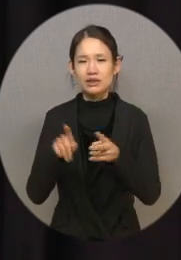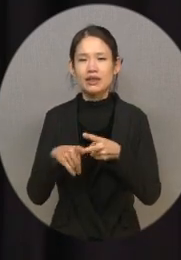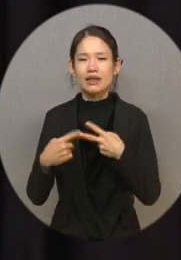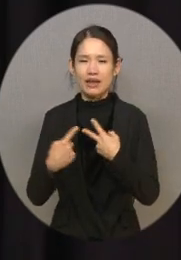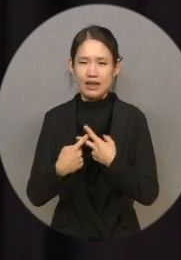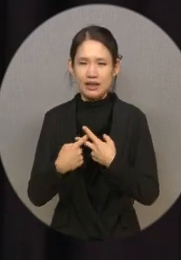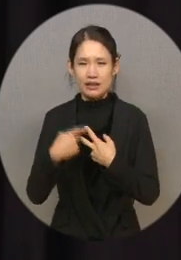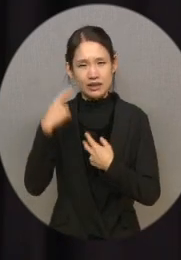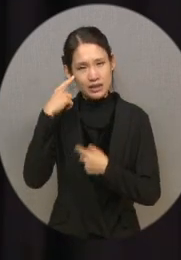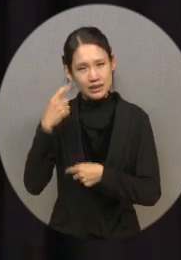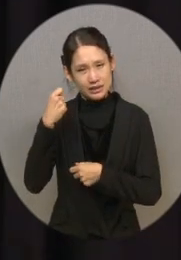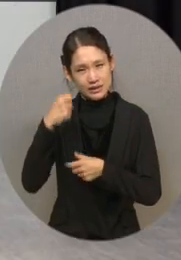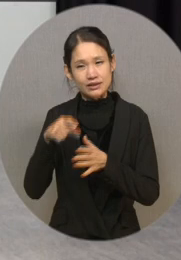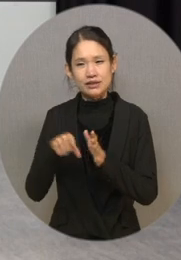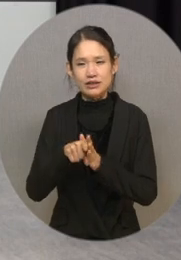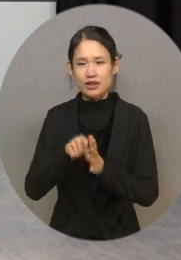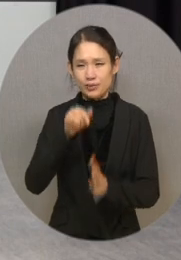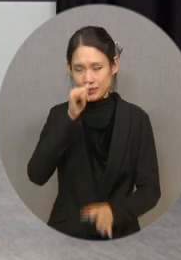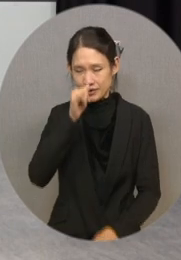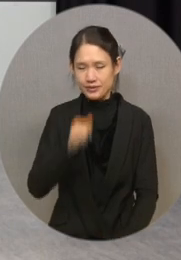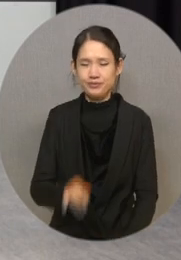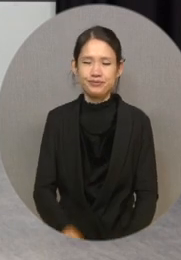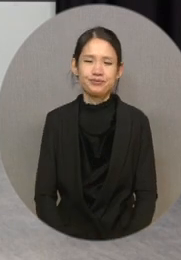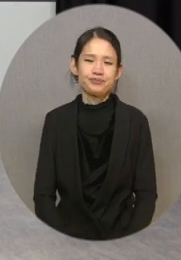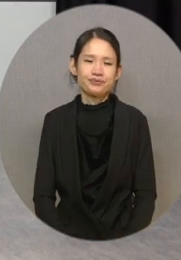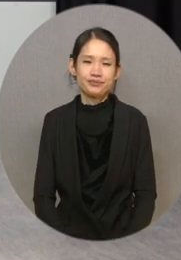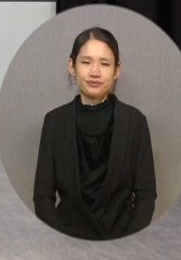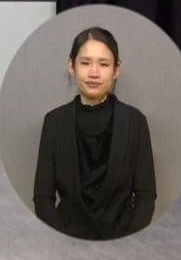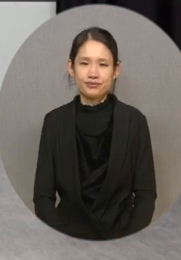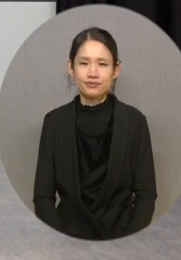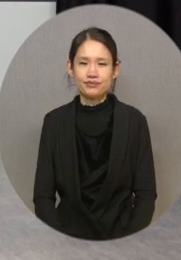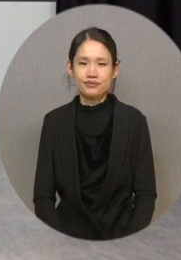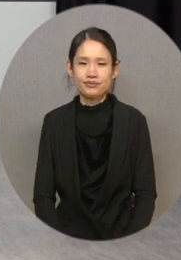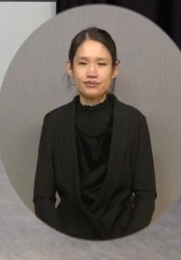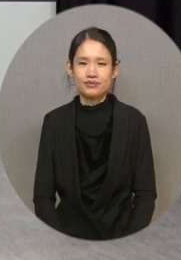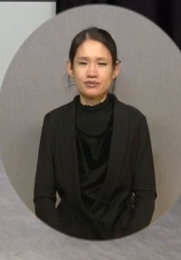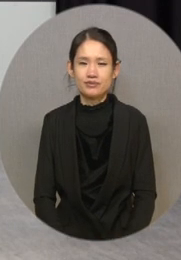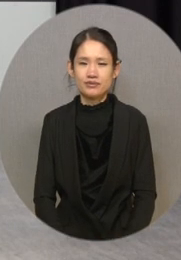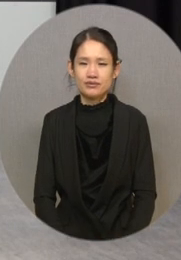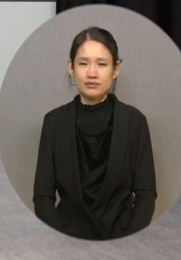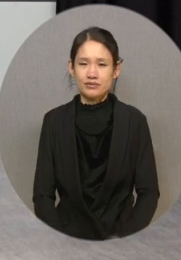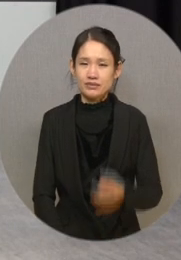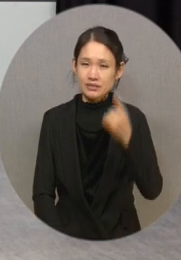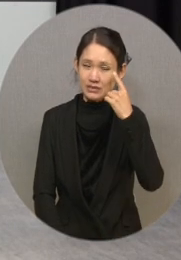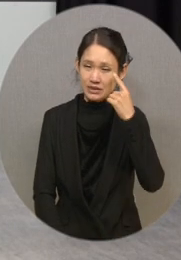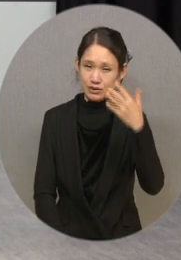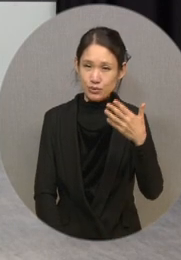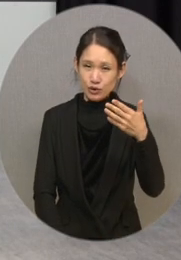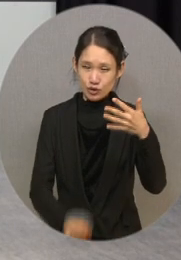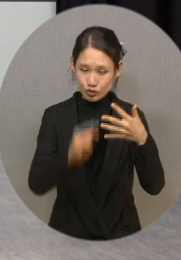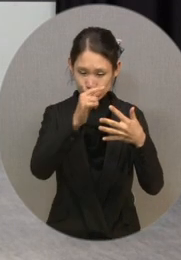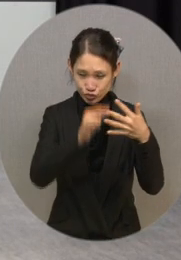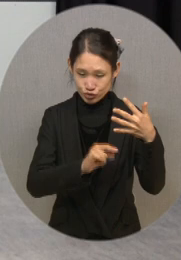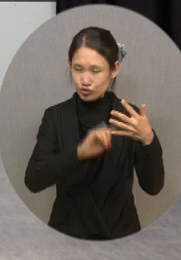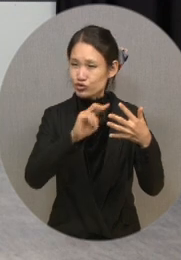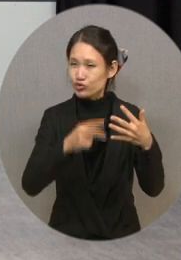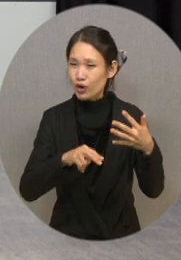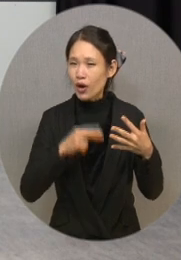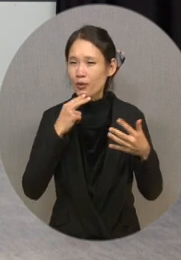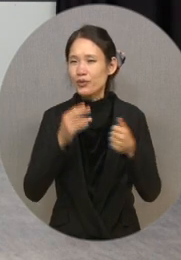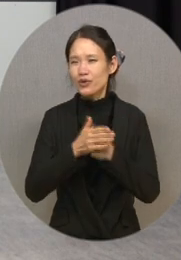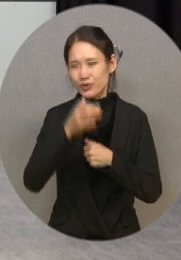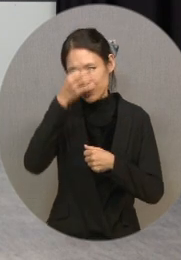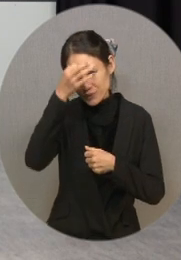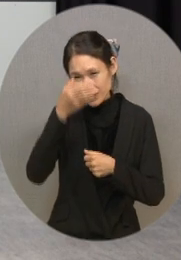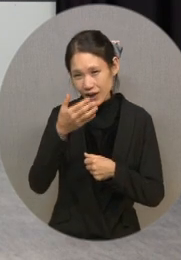그런 신념을 갖습니다. 네. 그 질문이 좀 두서가 없는 것 같아 죄송합니다만은 예.